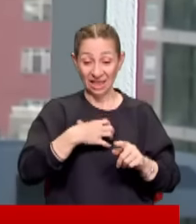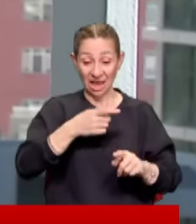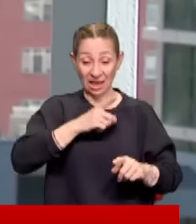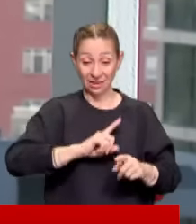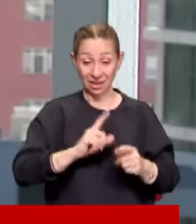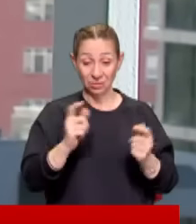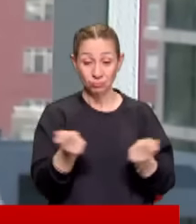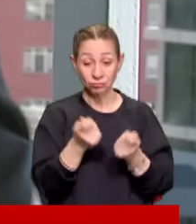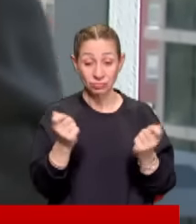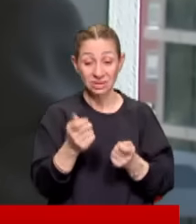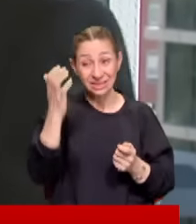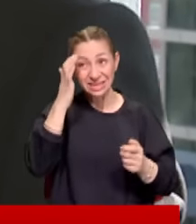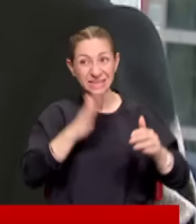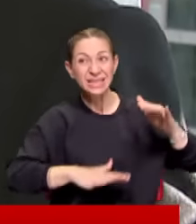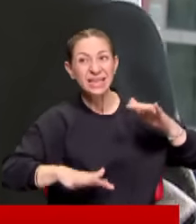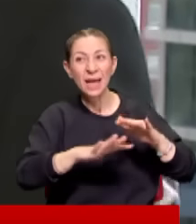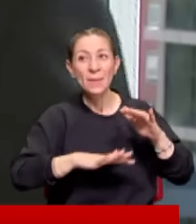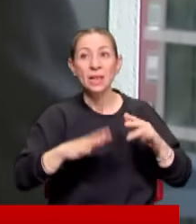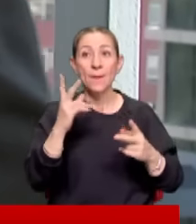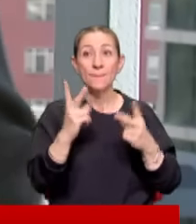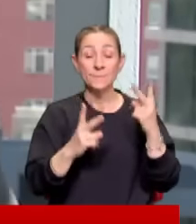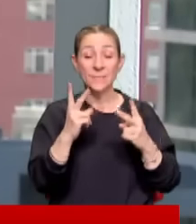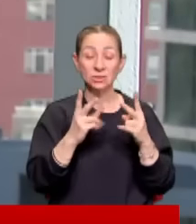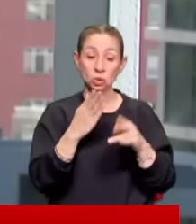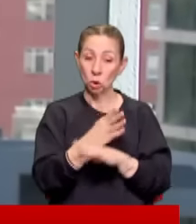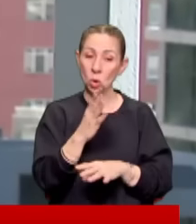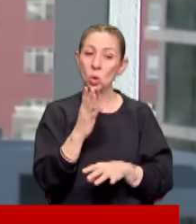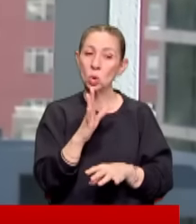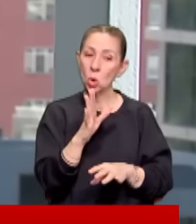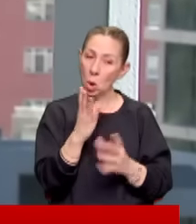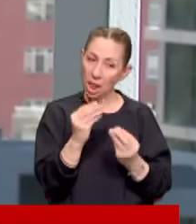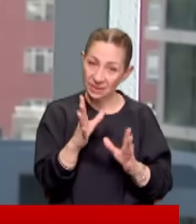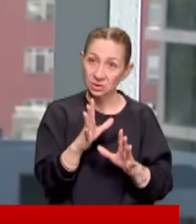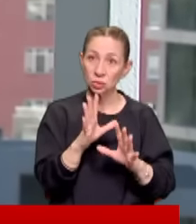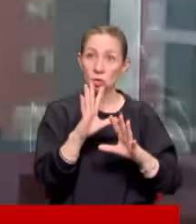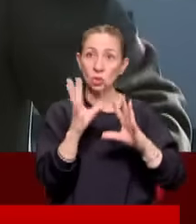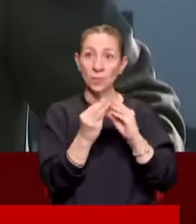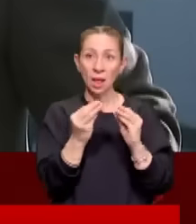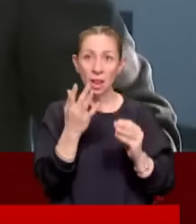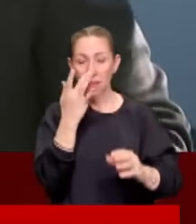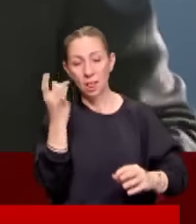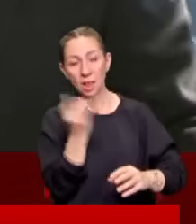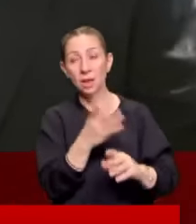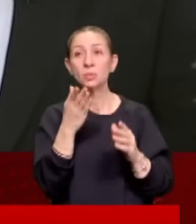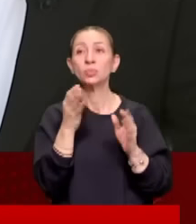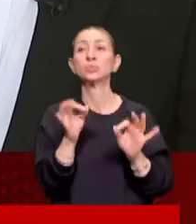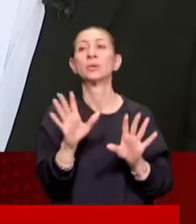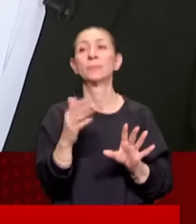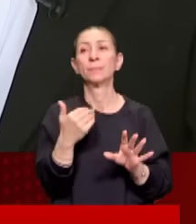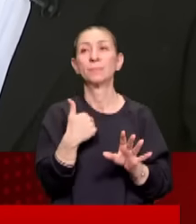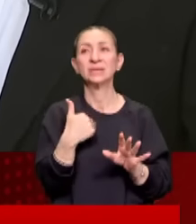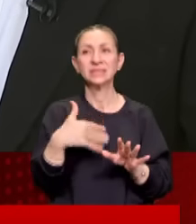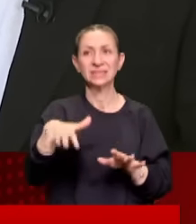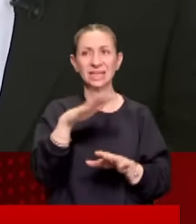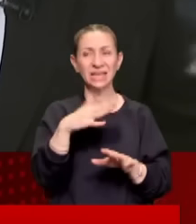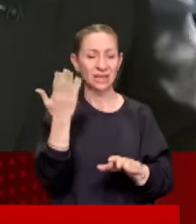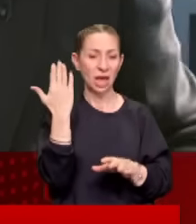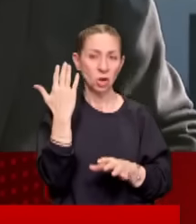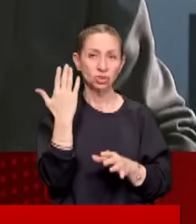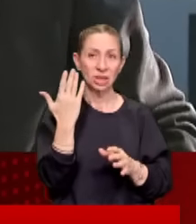tezinin temelindeki belli doğruluk payları da var. Yani bunları toptan yok etmek de mümkün değil. Benim sahada ben biliyorsun daha